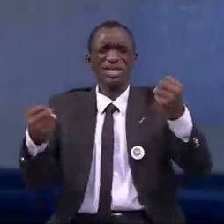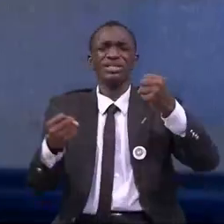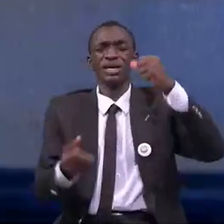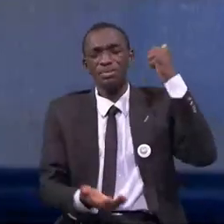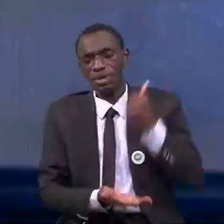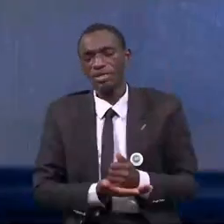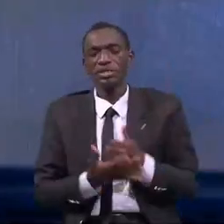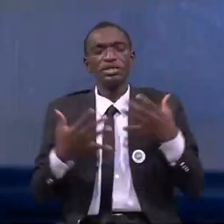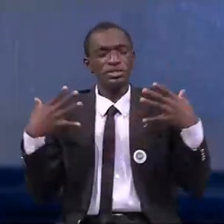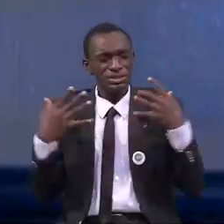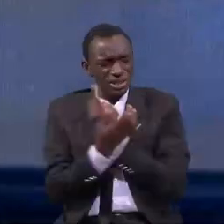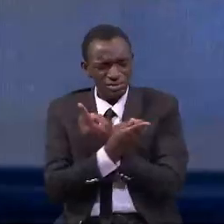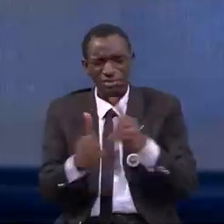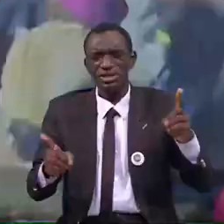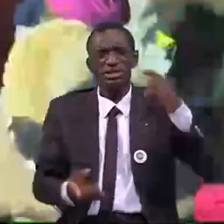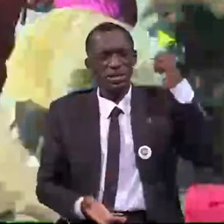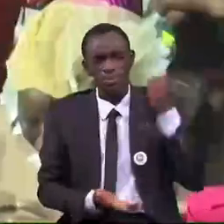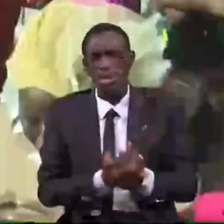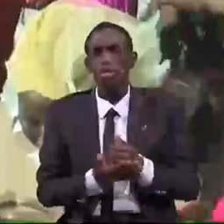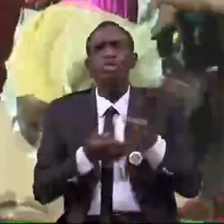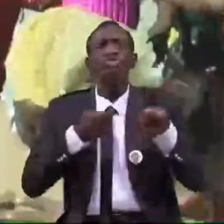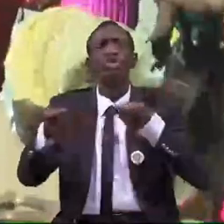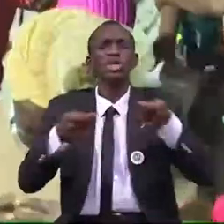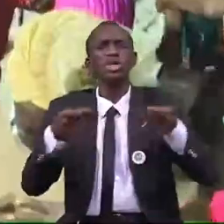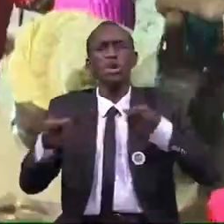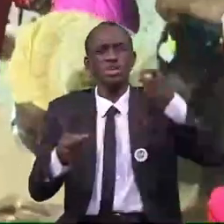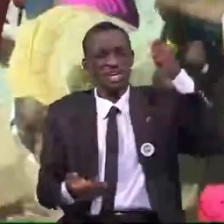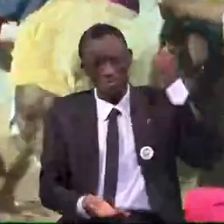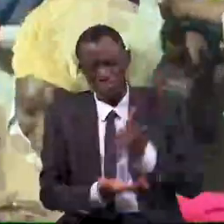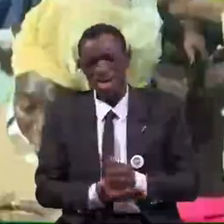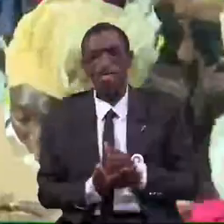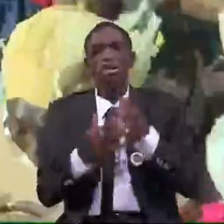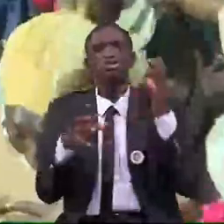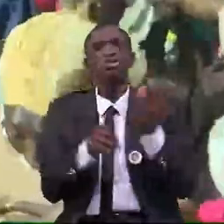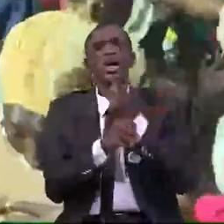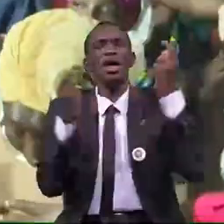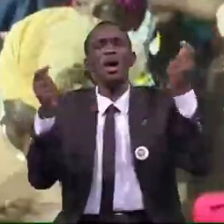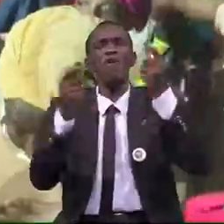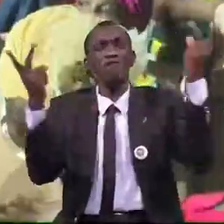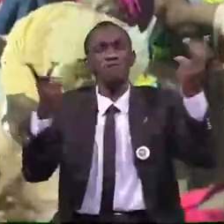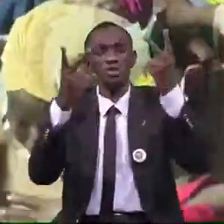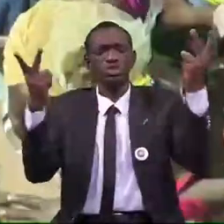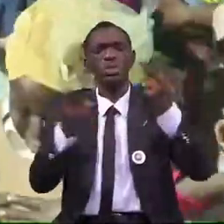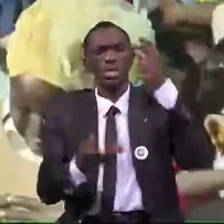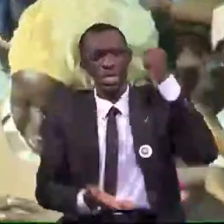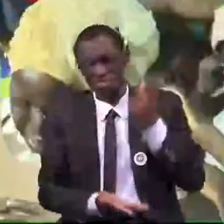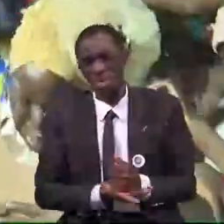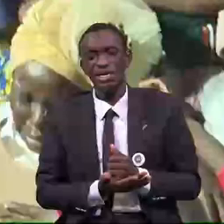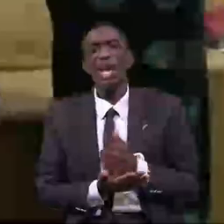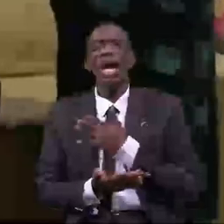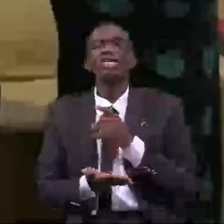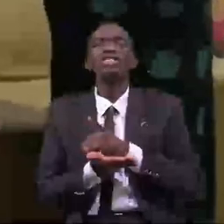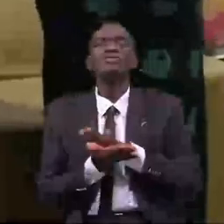guérison la délivrance la domination le triomphe